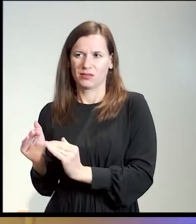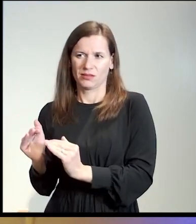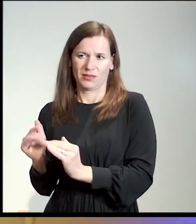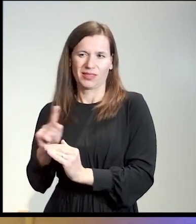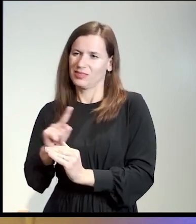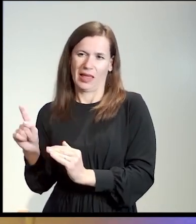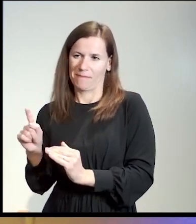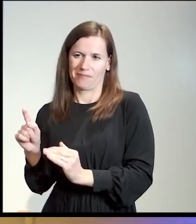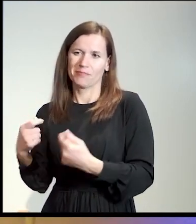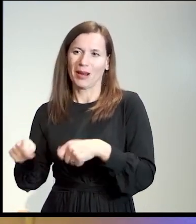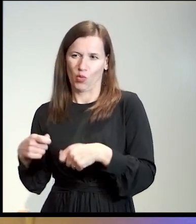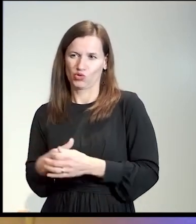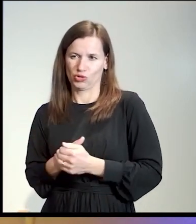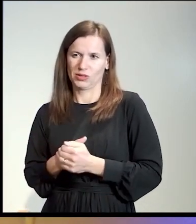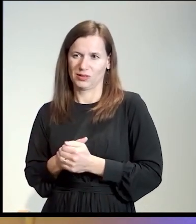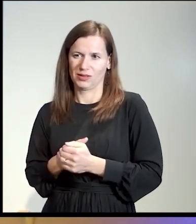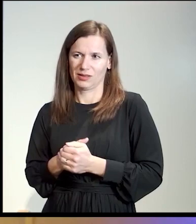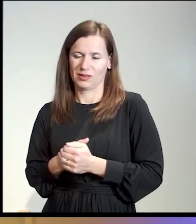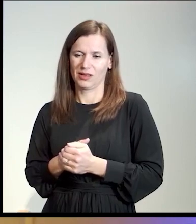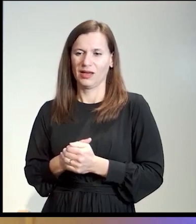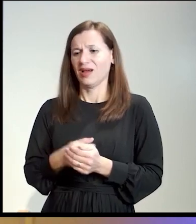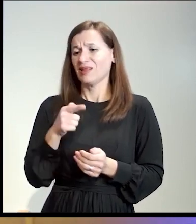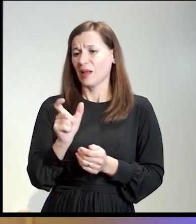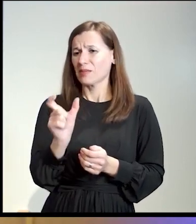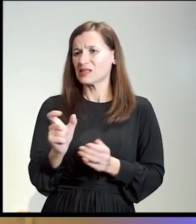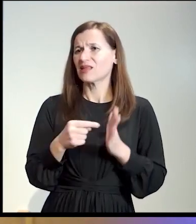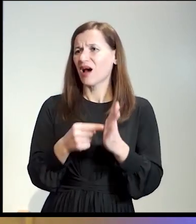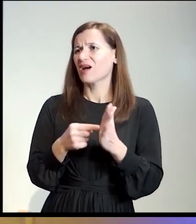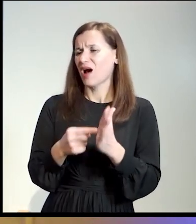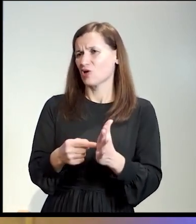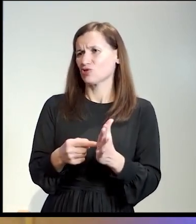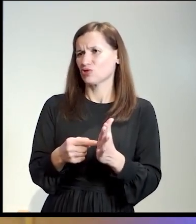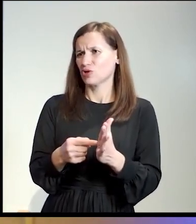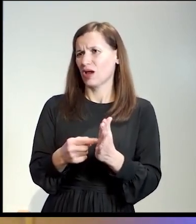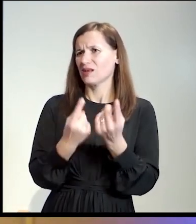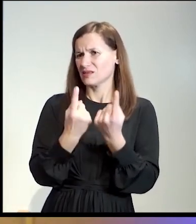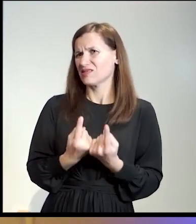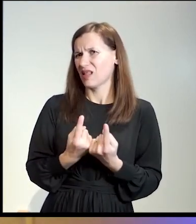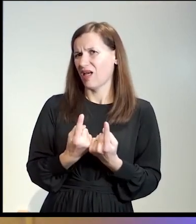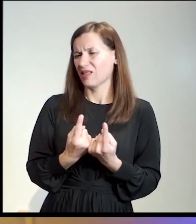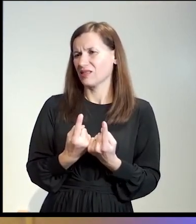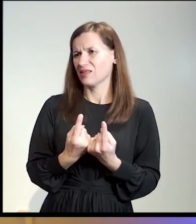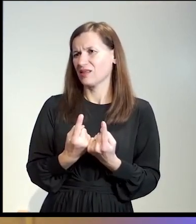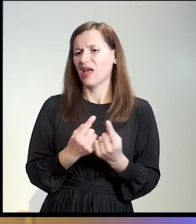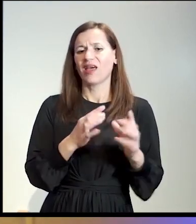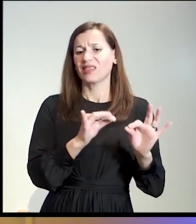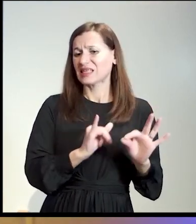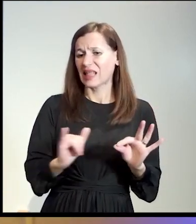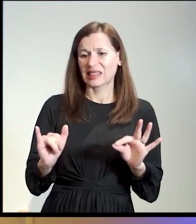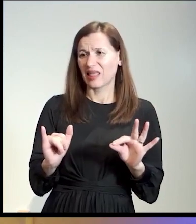Bojim se, in ne samo jaz, da je to beseda, ki odraža stanje preteklega desetletja in verjetno tudi bodočega